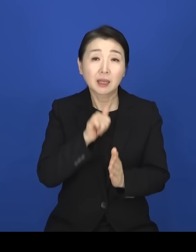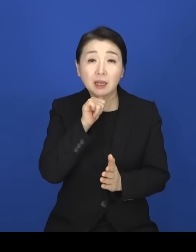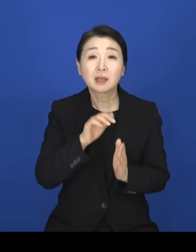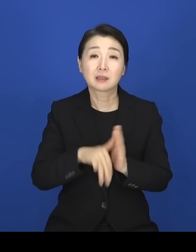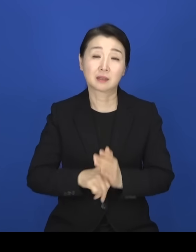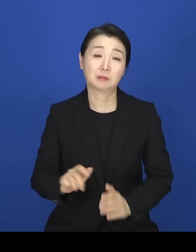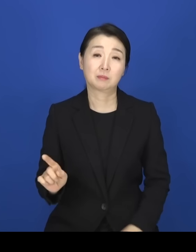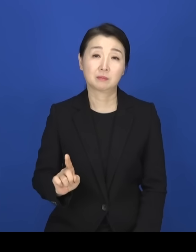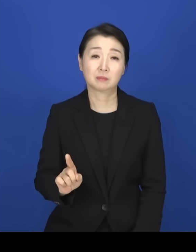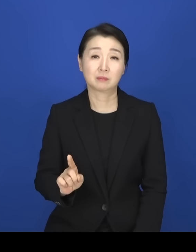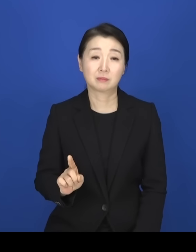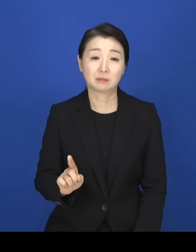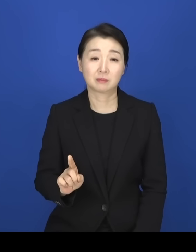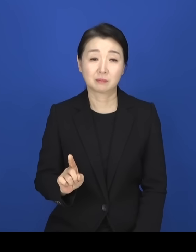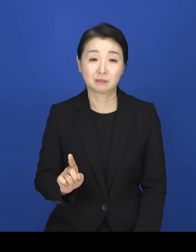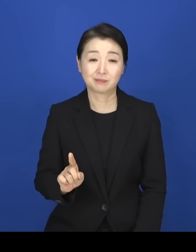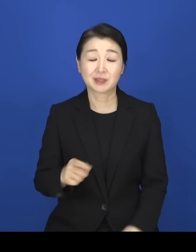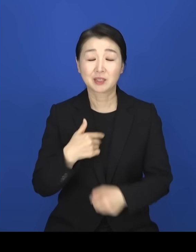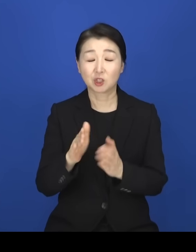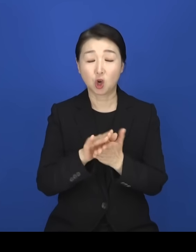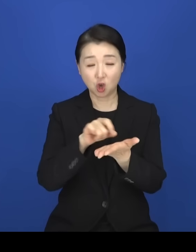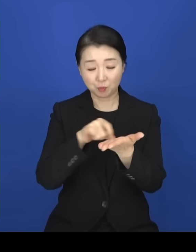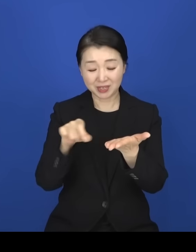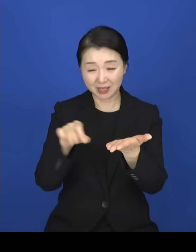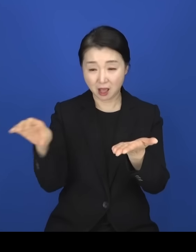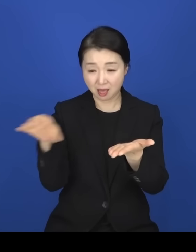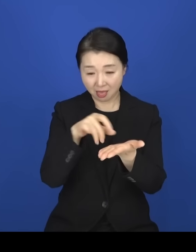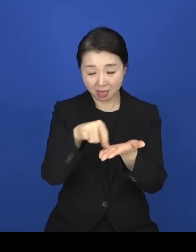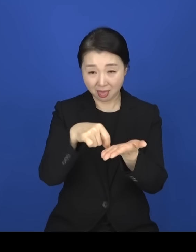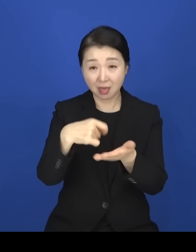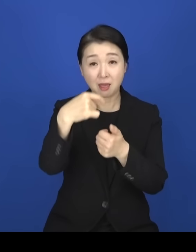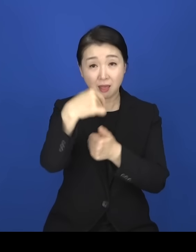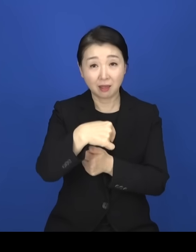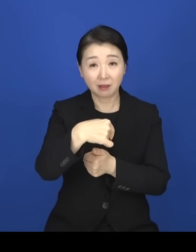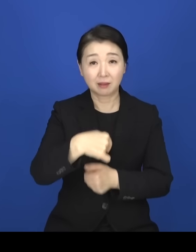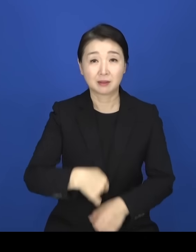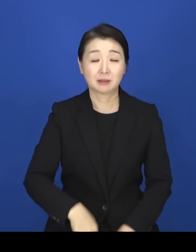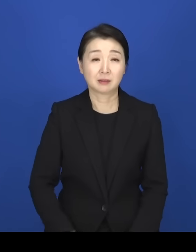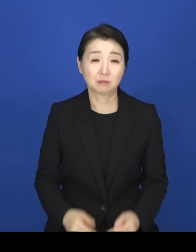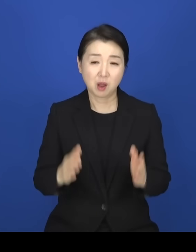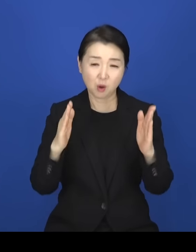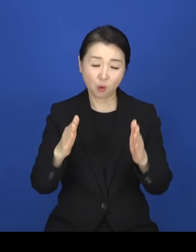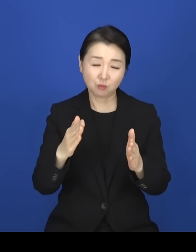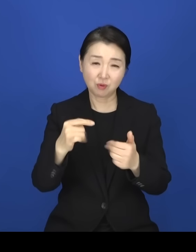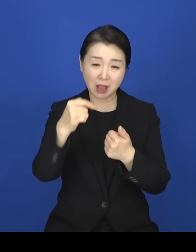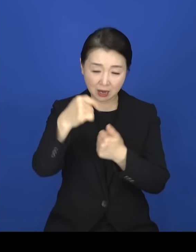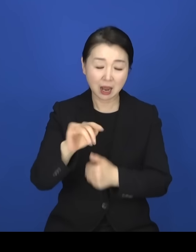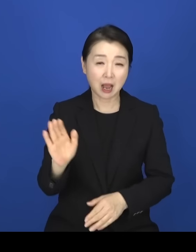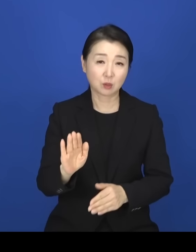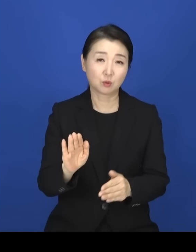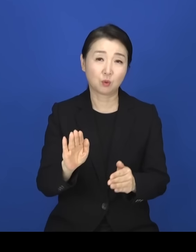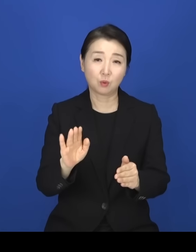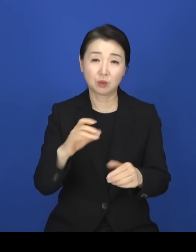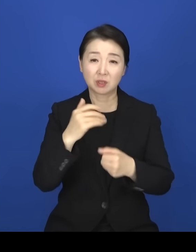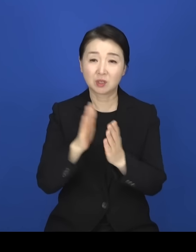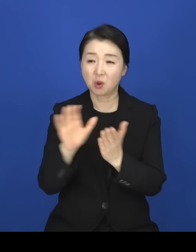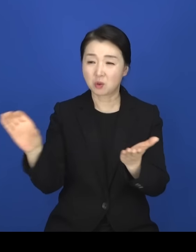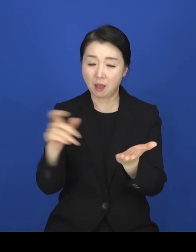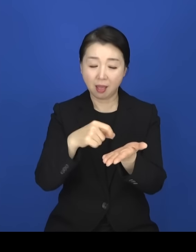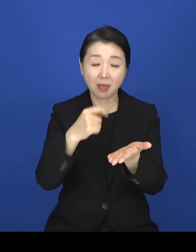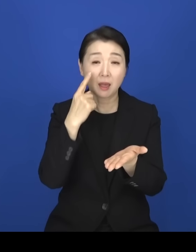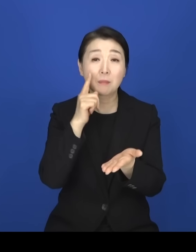때도 필사를 시키셨어요 저한테. 성경? 네. 공부하라 그런 소리보다 필사를 시키셨어요. 참